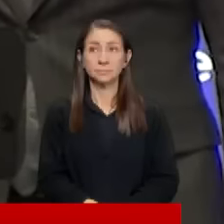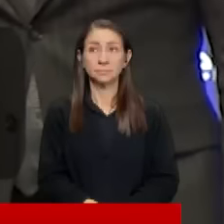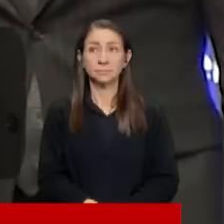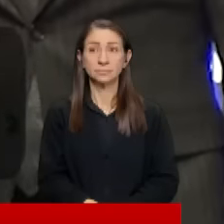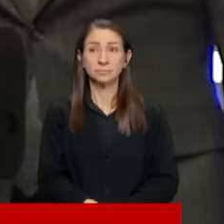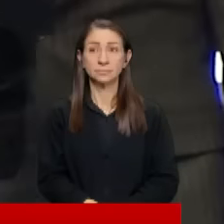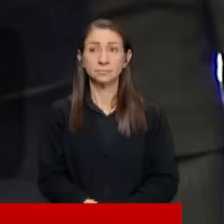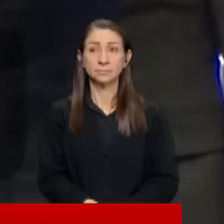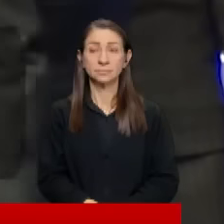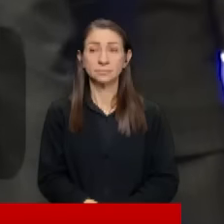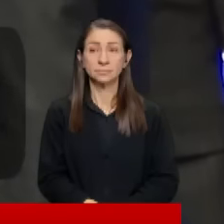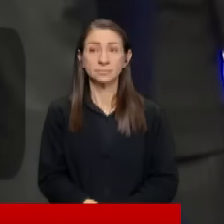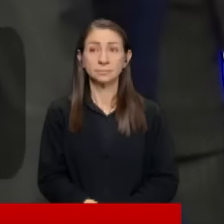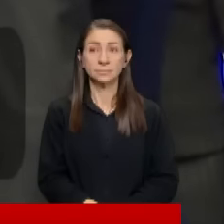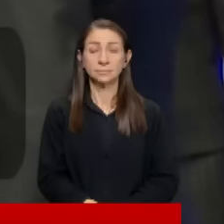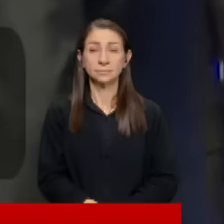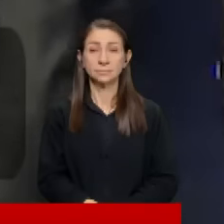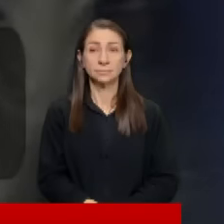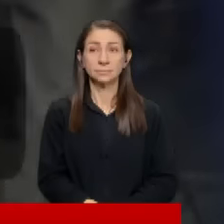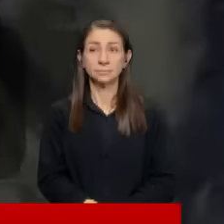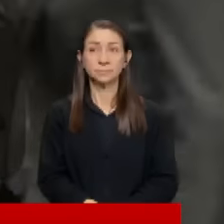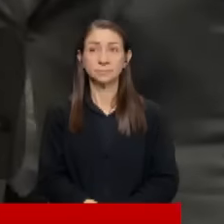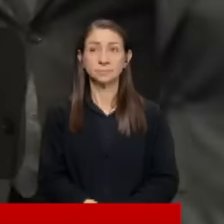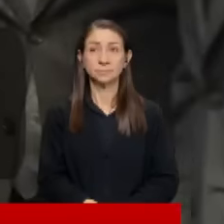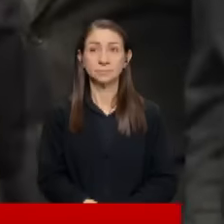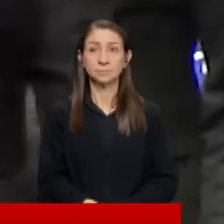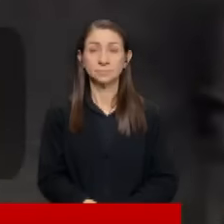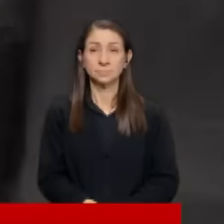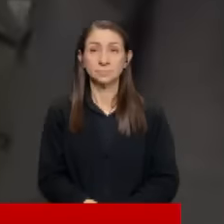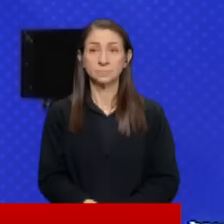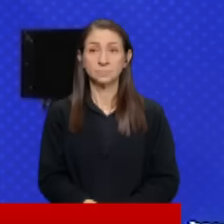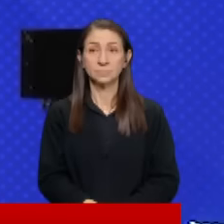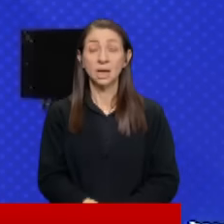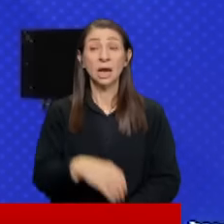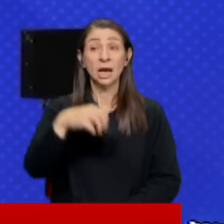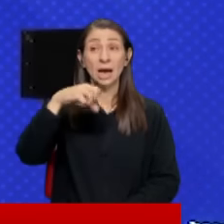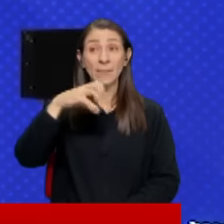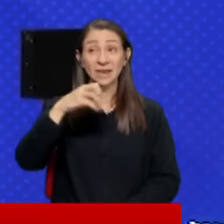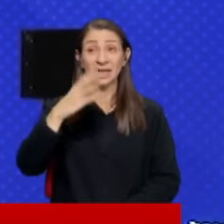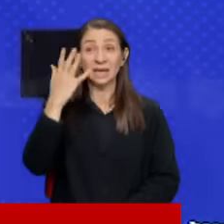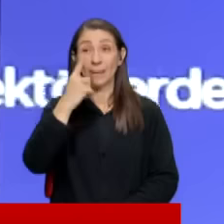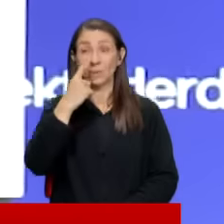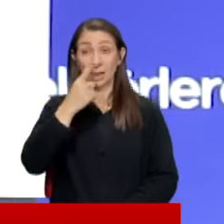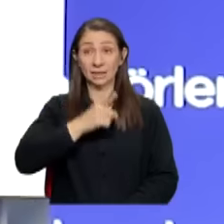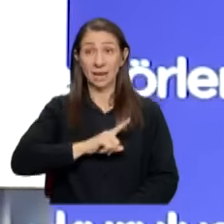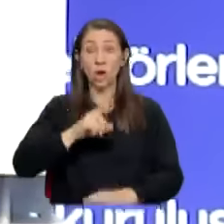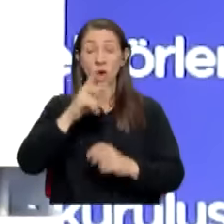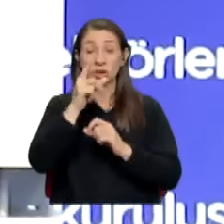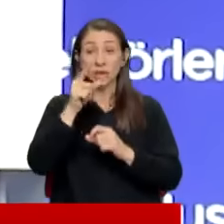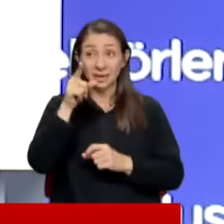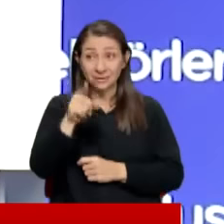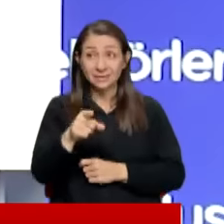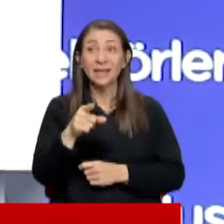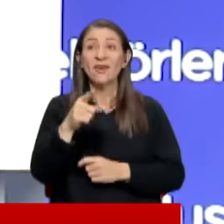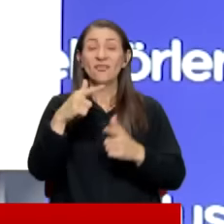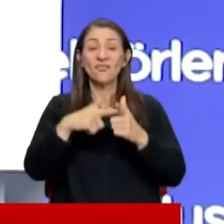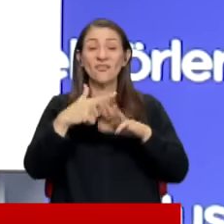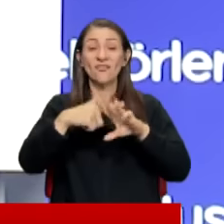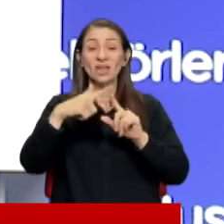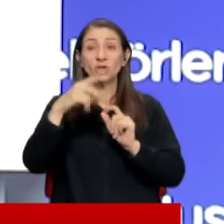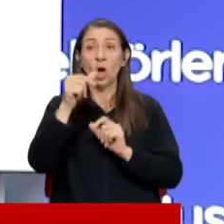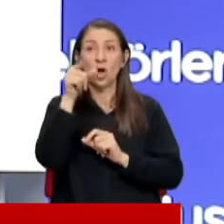yazdırmayı utanmadınız mı? Bu FETÖ'nün kapatılmış üniversitesi. AK Parti'nin Karabük adayı Özkan Çetinkaya'yı